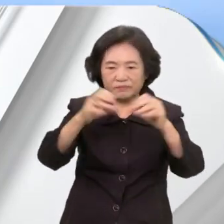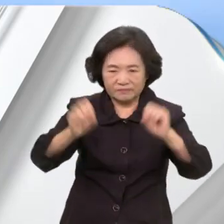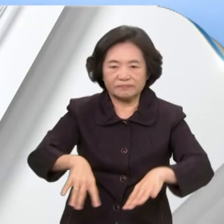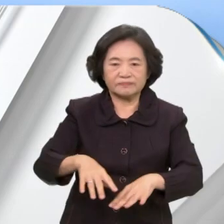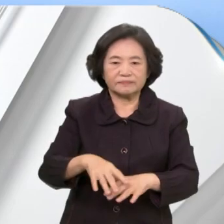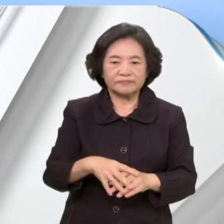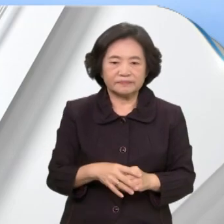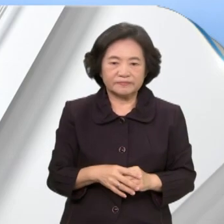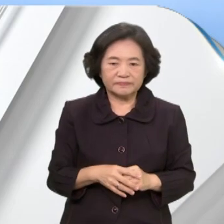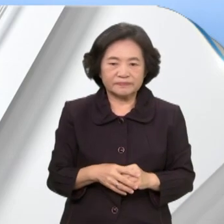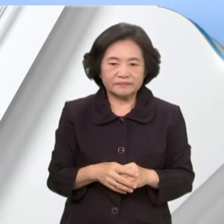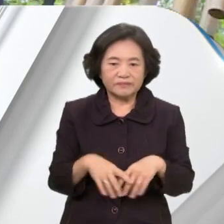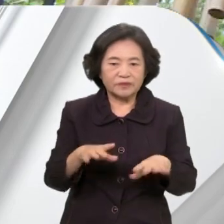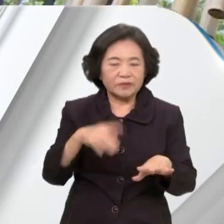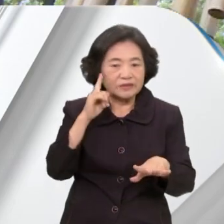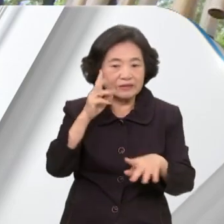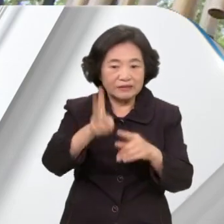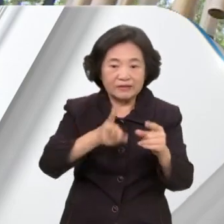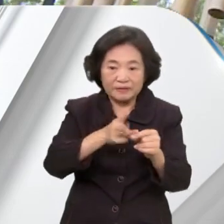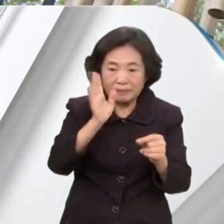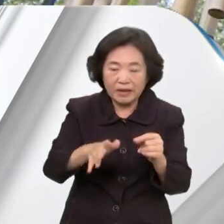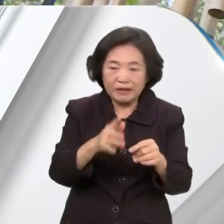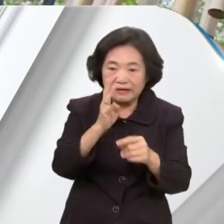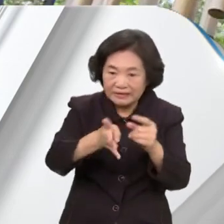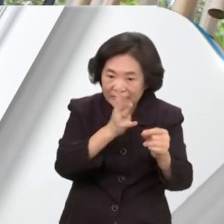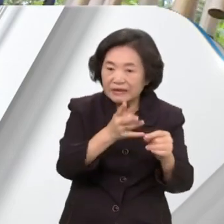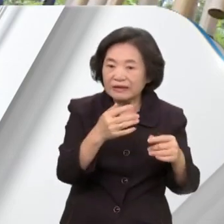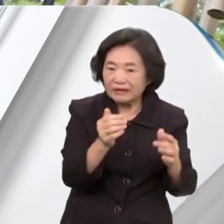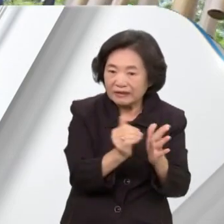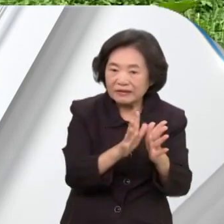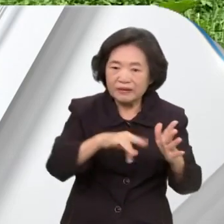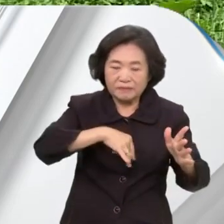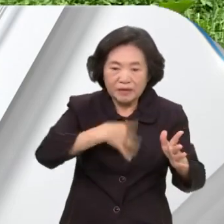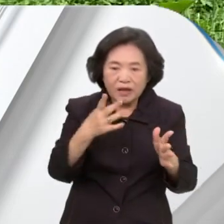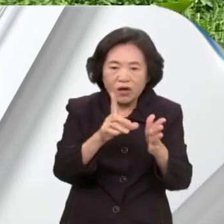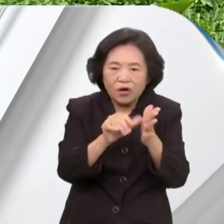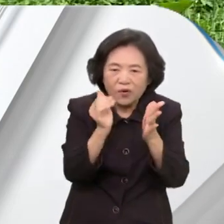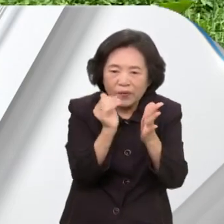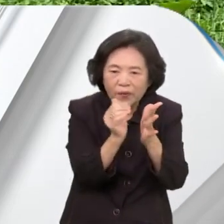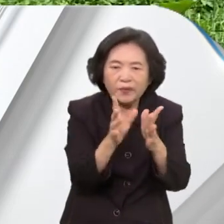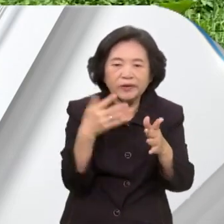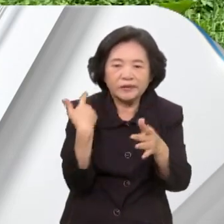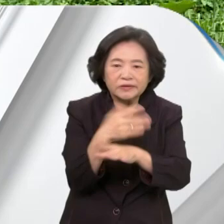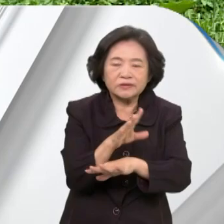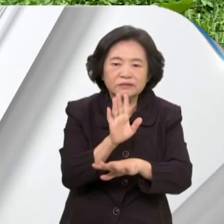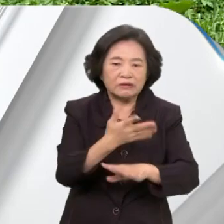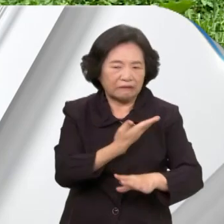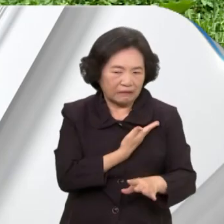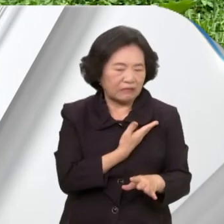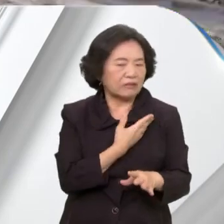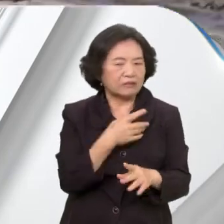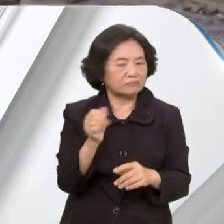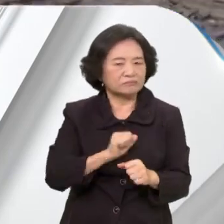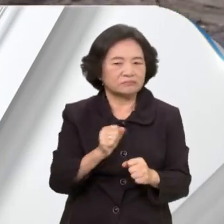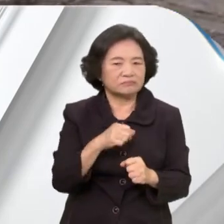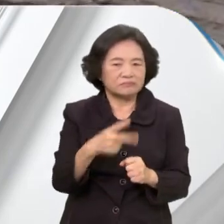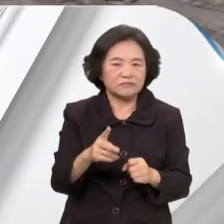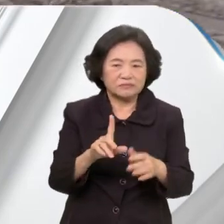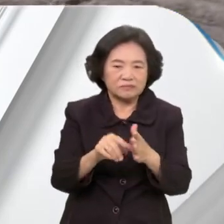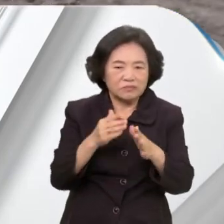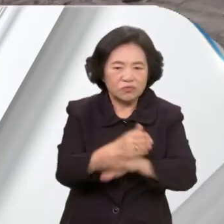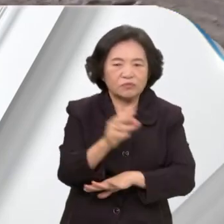卸。 经做了3年半，进入第4年了，自然的这个时间哈，素材也已经。达到的一个耐用的年限